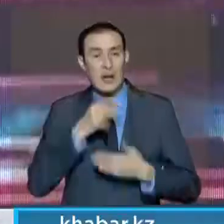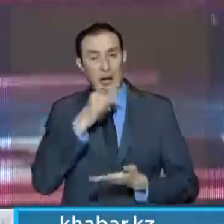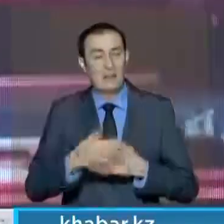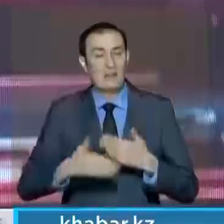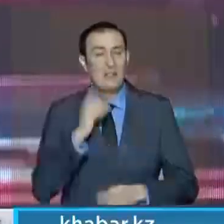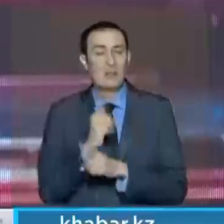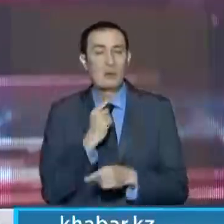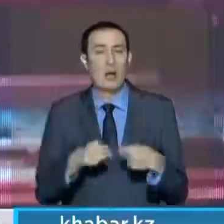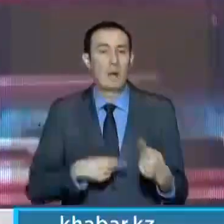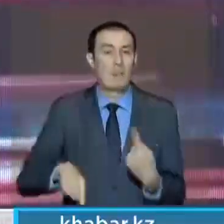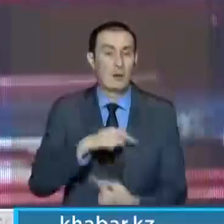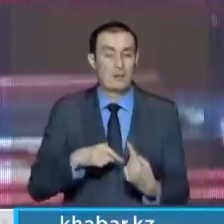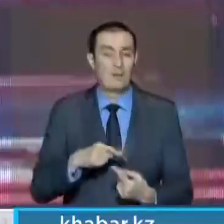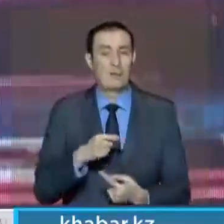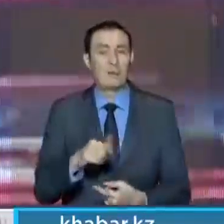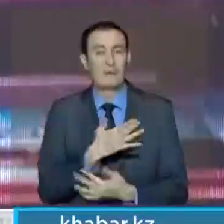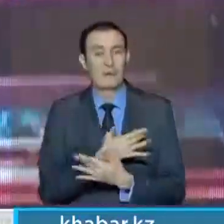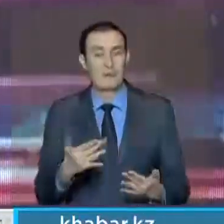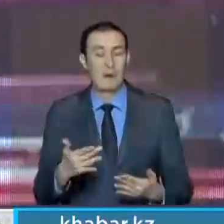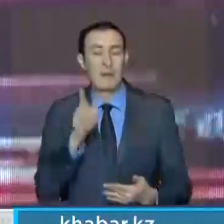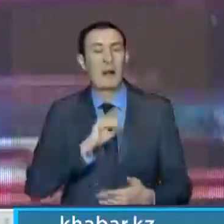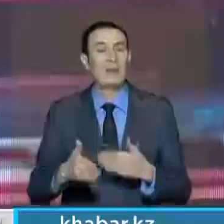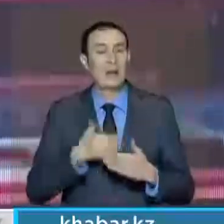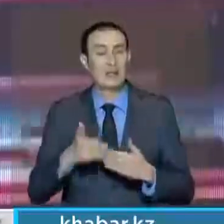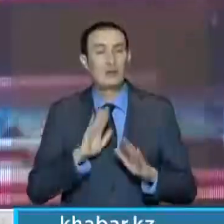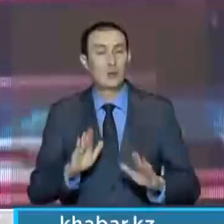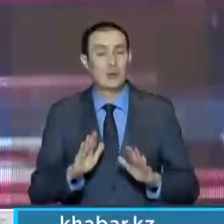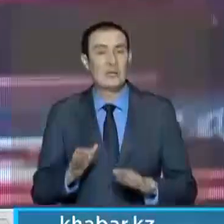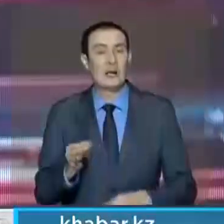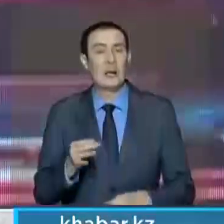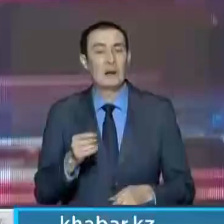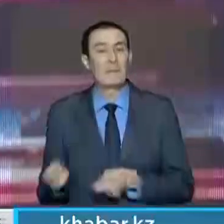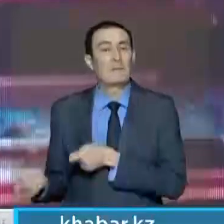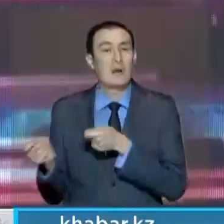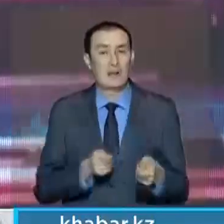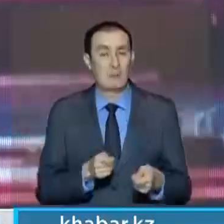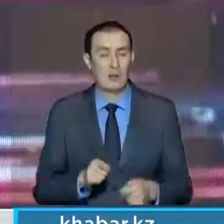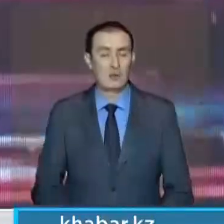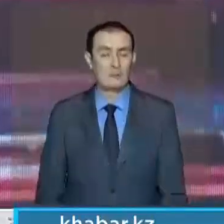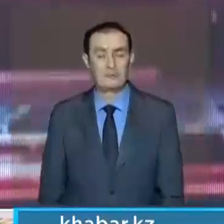незаконный оборот прекурсоров. Пока наказание предусмотрено только за их контрабанду.